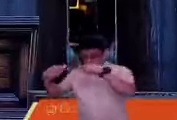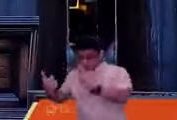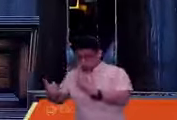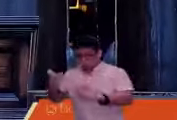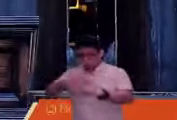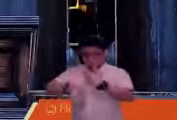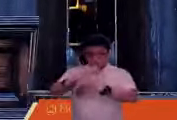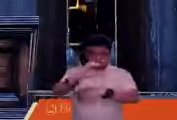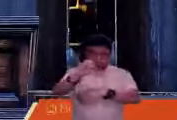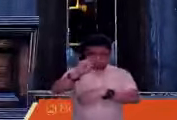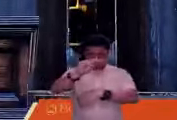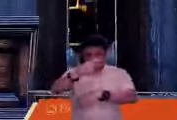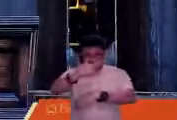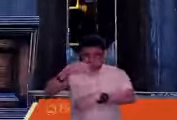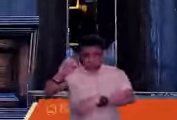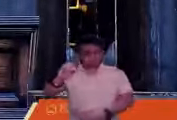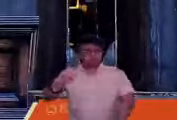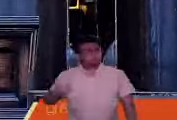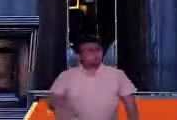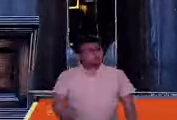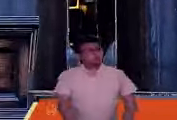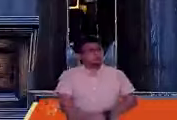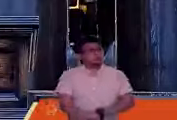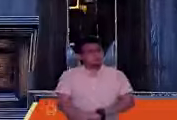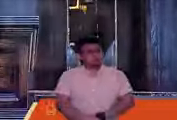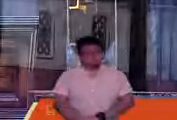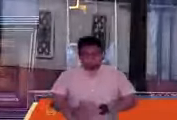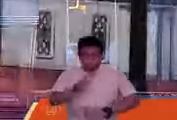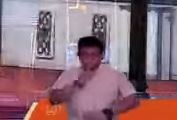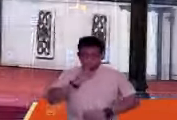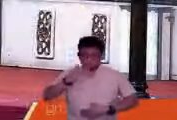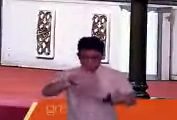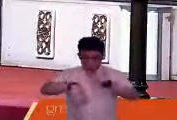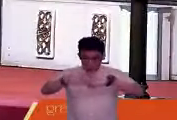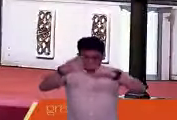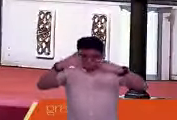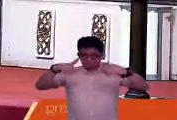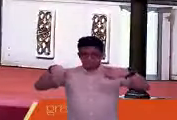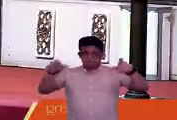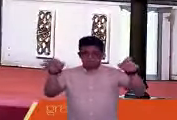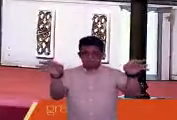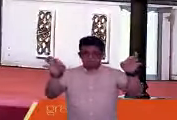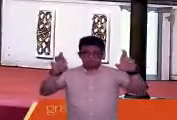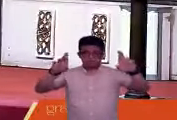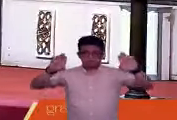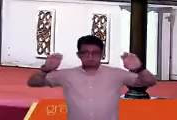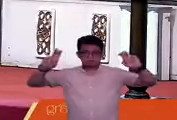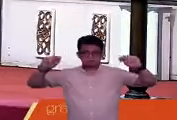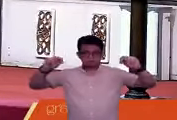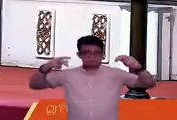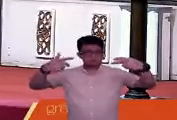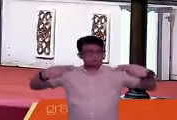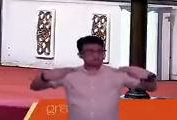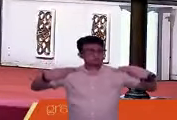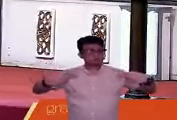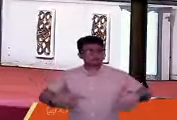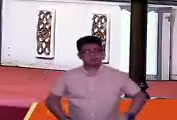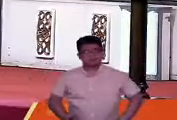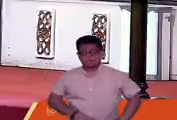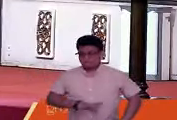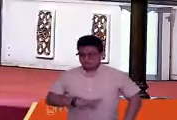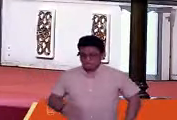lagi kong tininood. Unya, nakigistorya ko sa ila in French. Mga kaigsunan, makasabot ko. I can be able to be